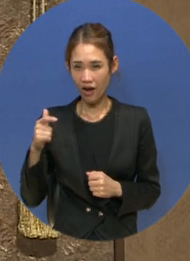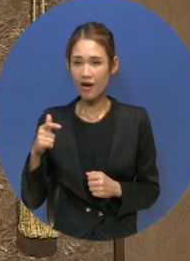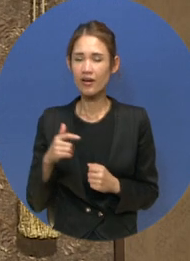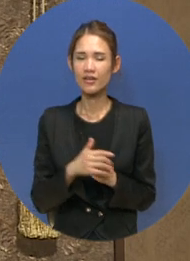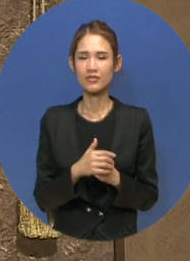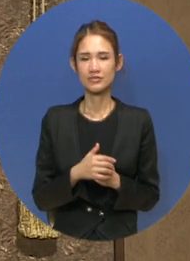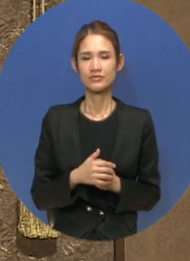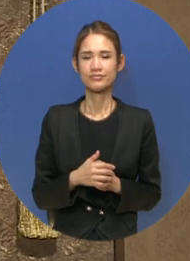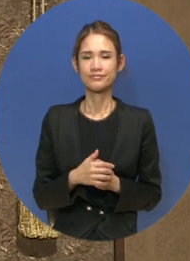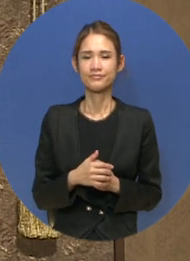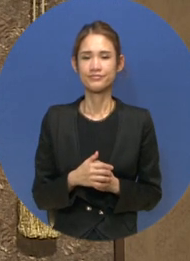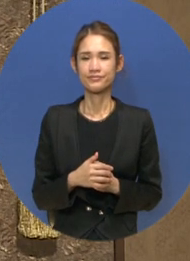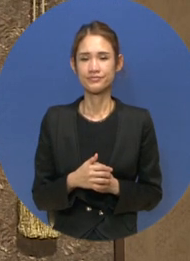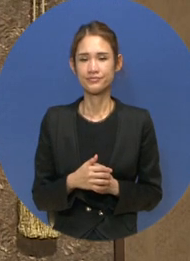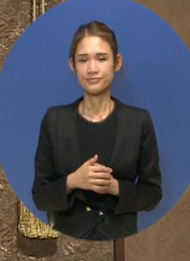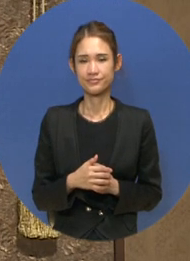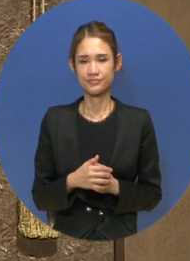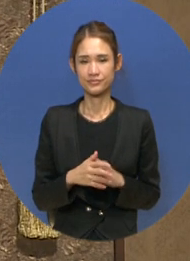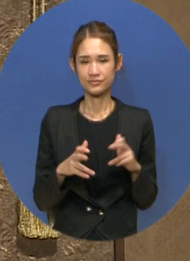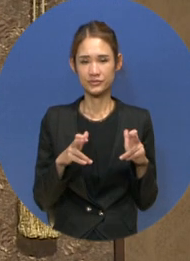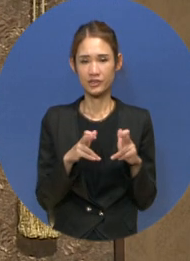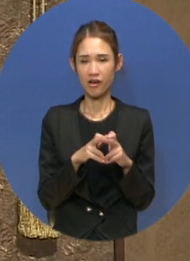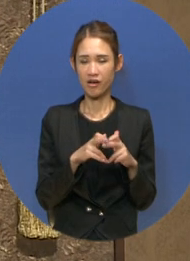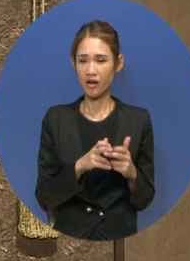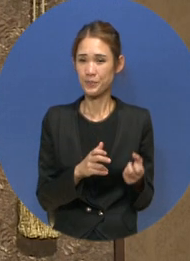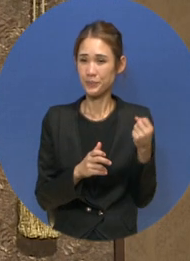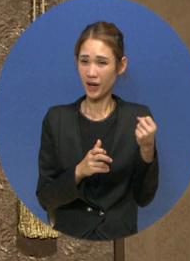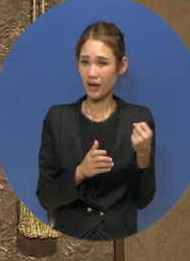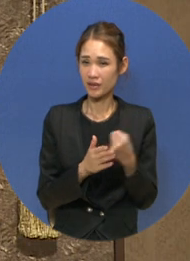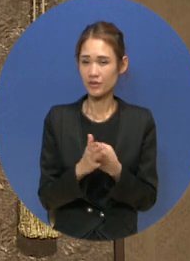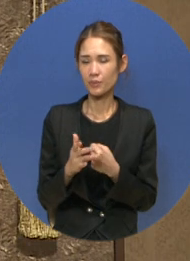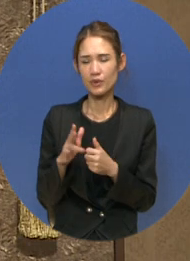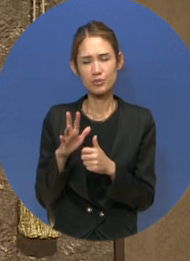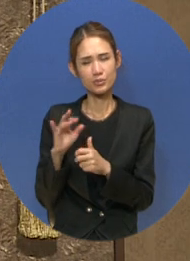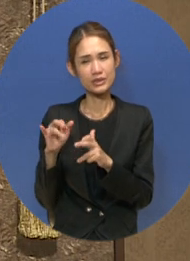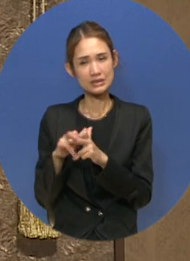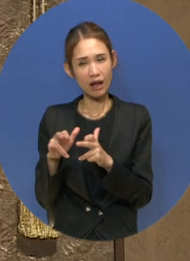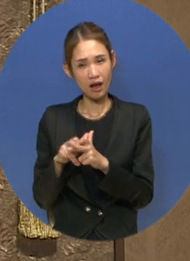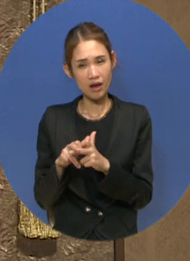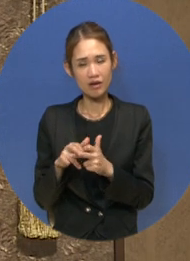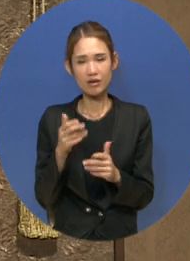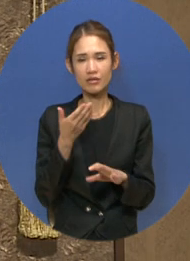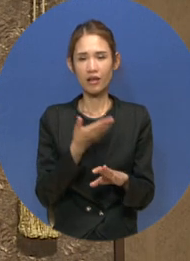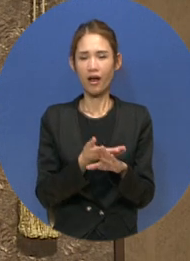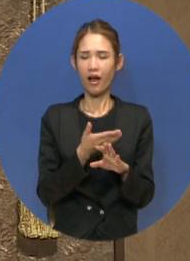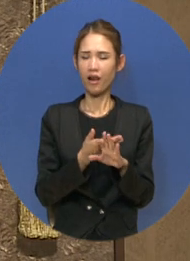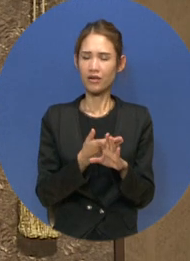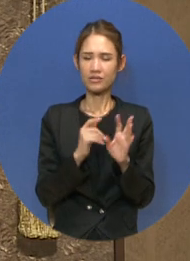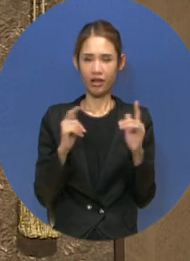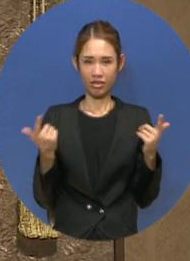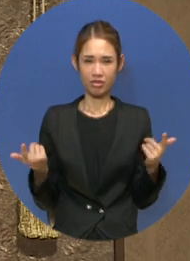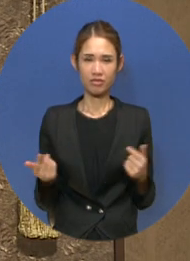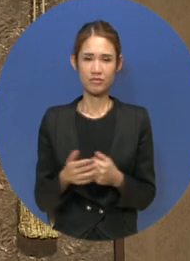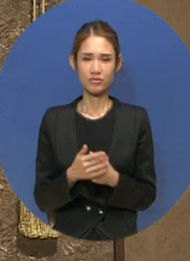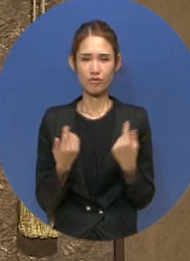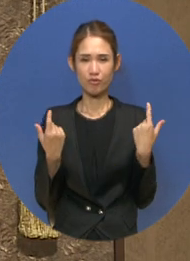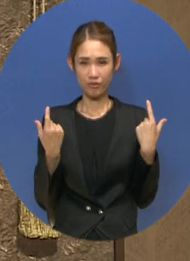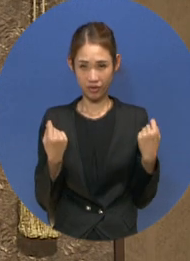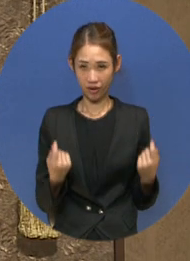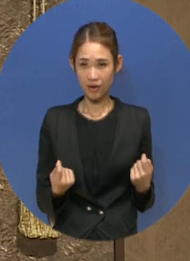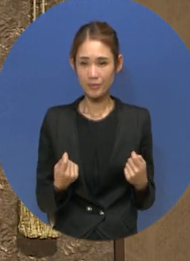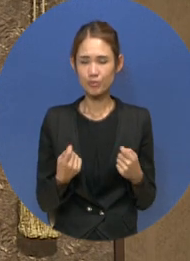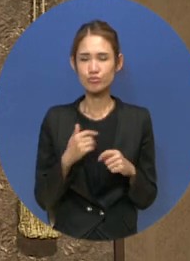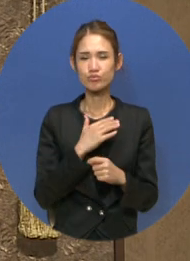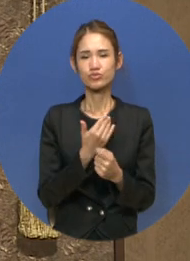있는데 우리가 장애인이라고 해서 뭐 비장애인과 다르지 않거든요. 그러니까 그런 부분의